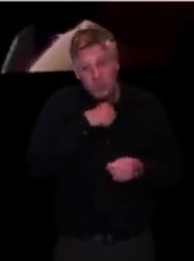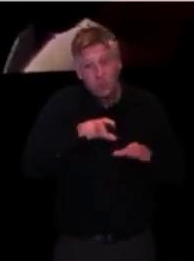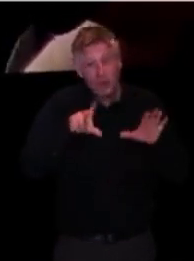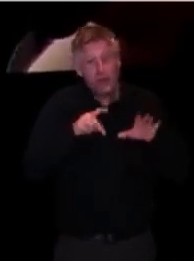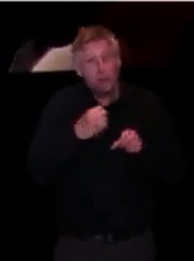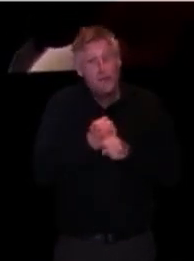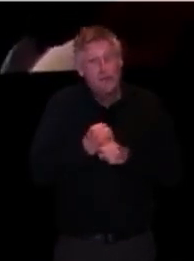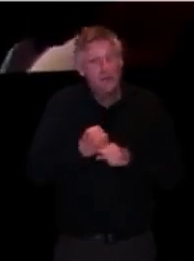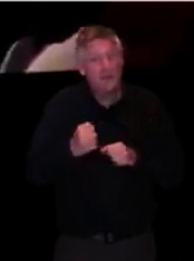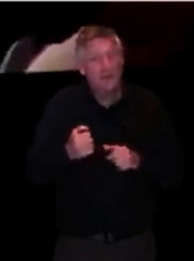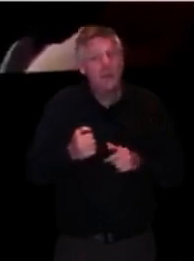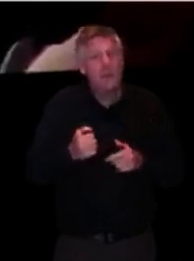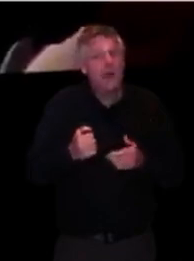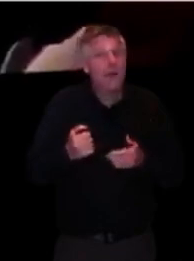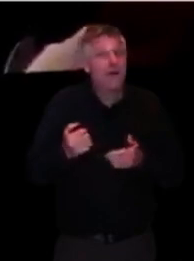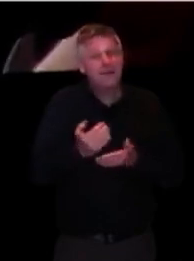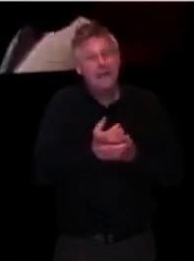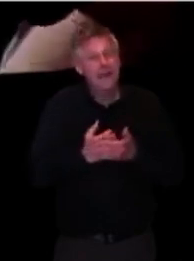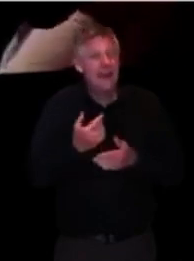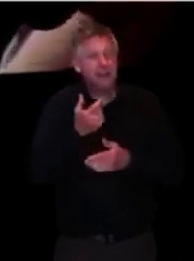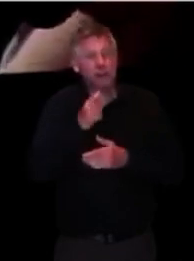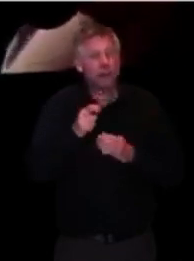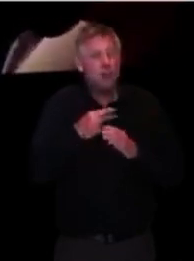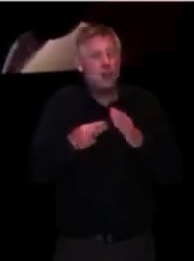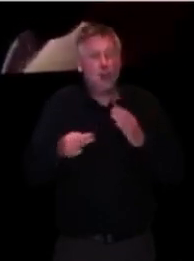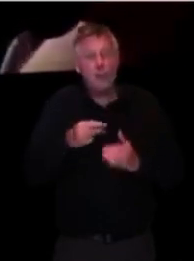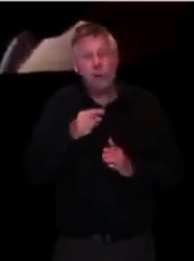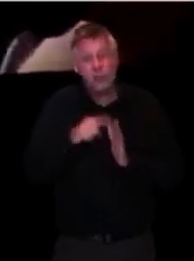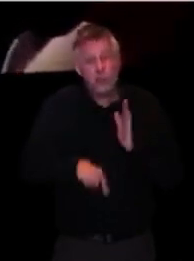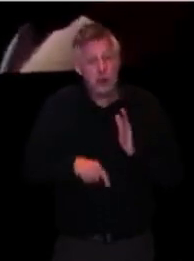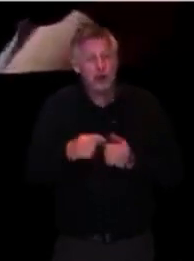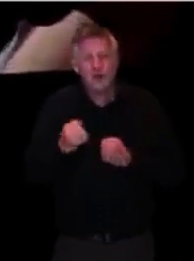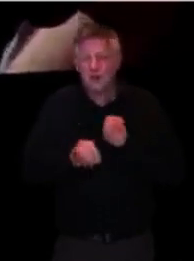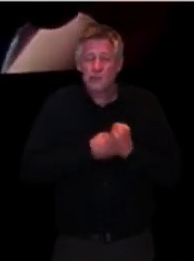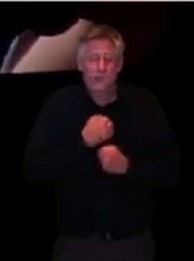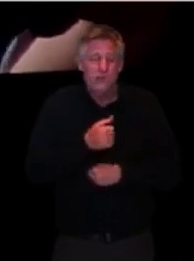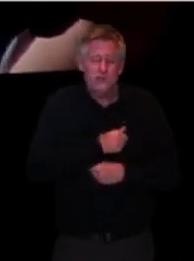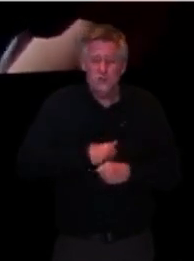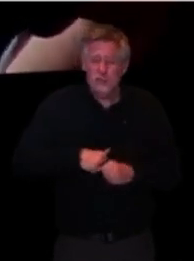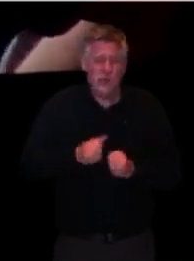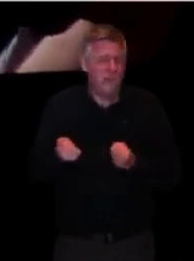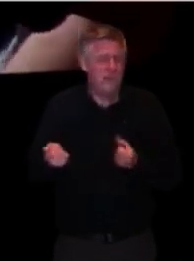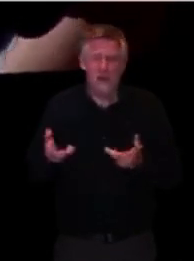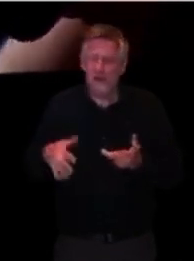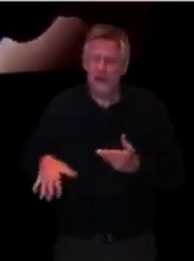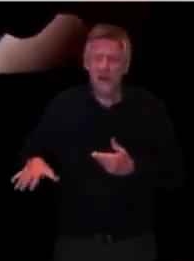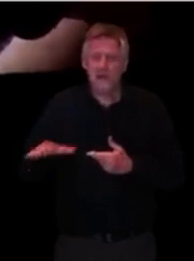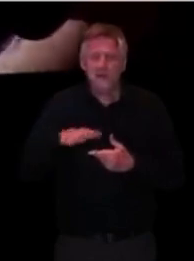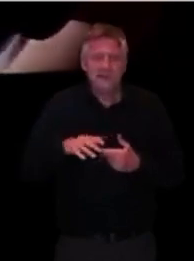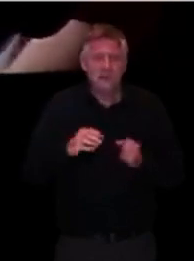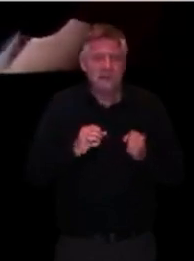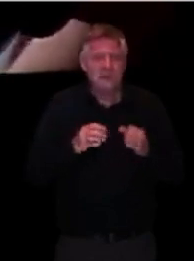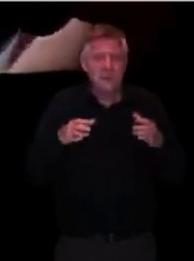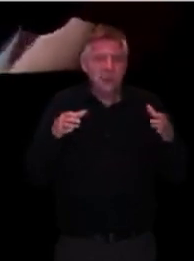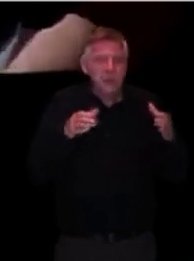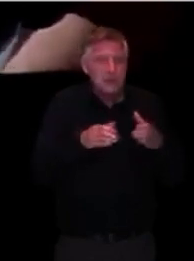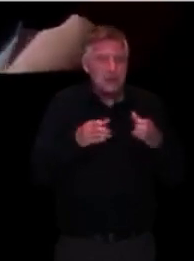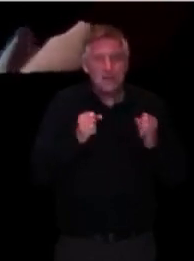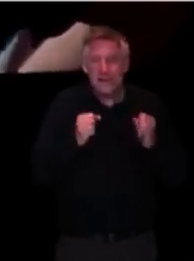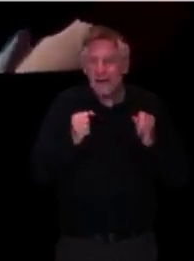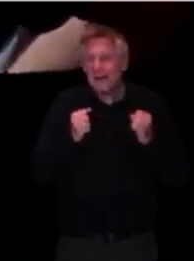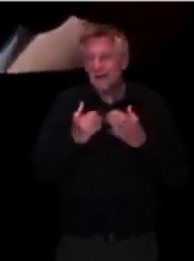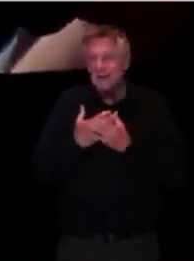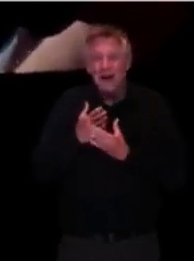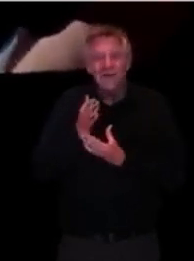qui vivent avec 200 euros par mois qui sont dans un état de grande souffrance et que si nous ne réagissons pas collectivement nous